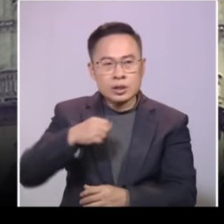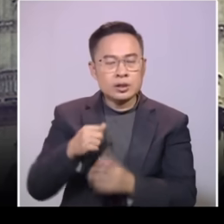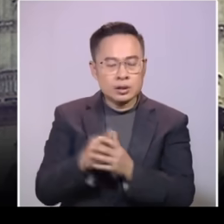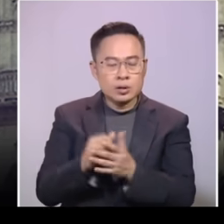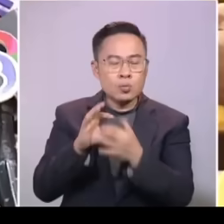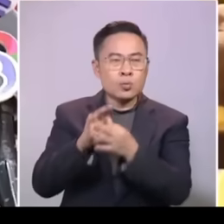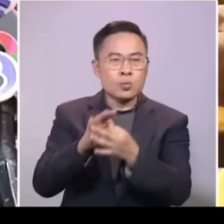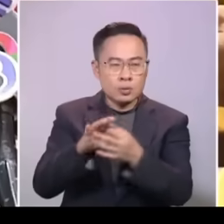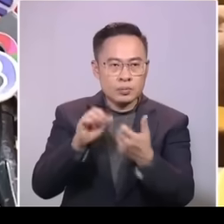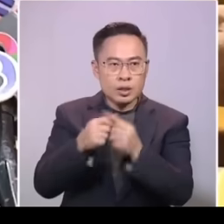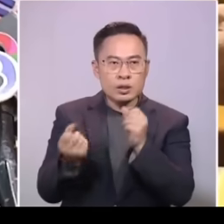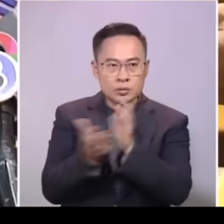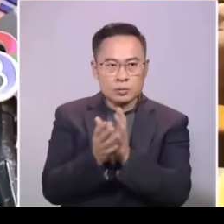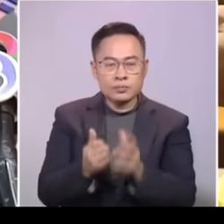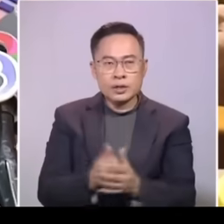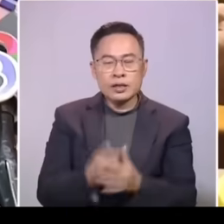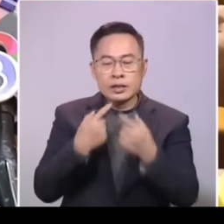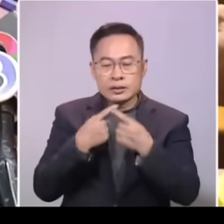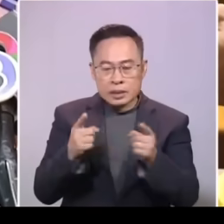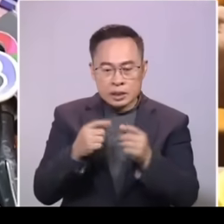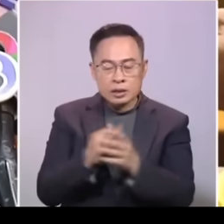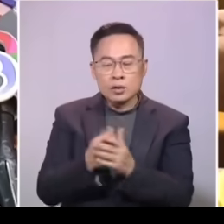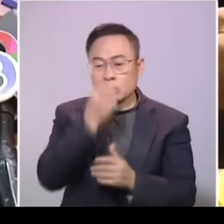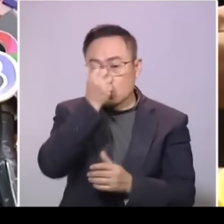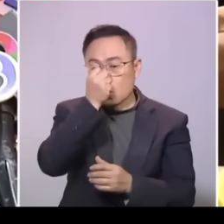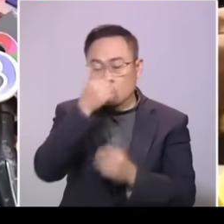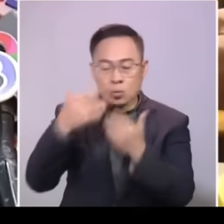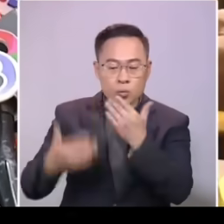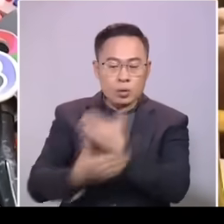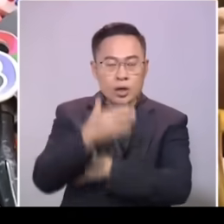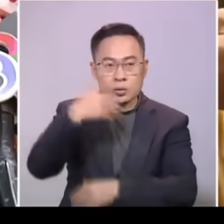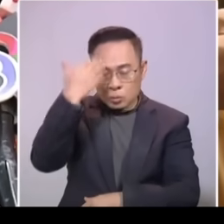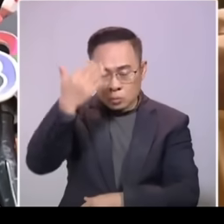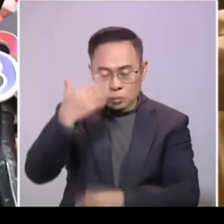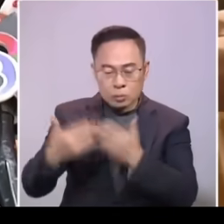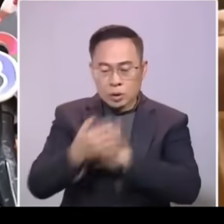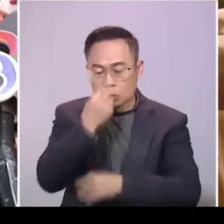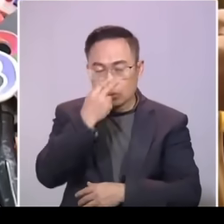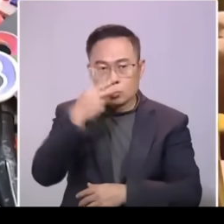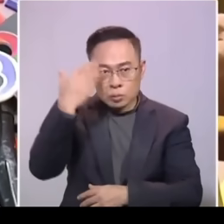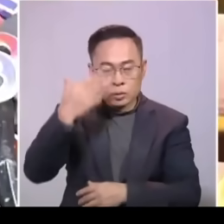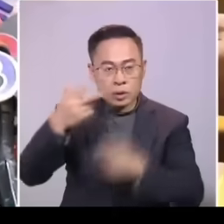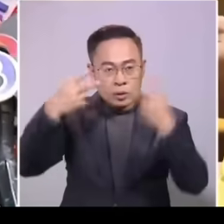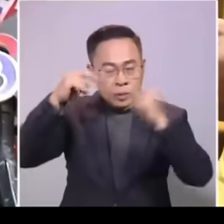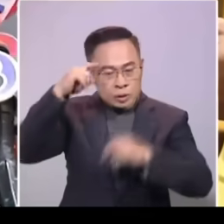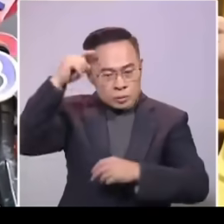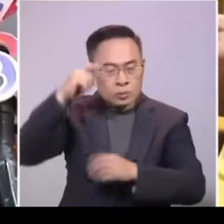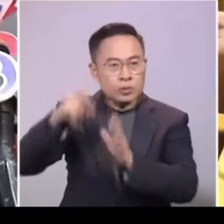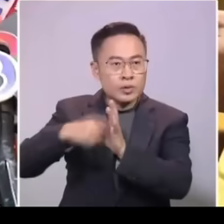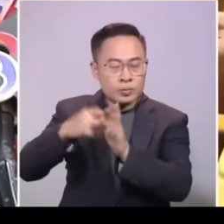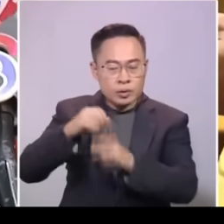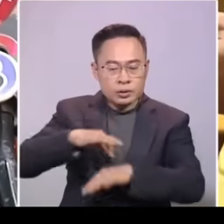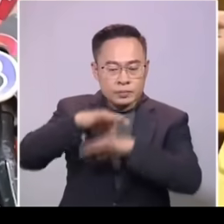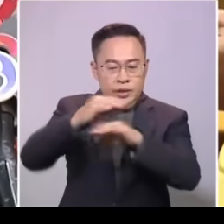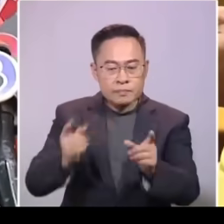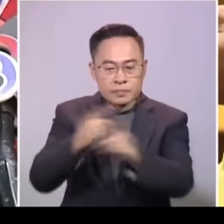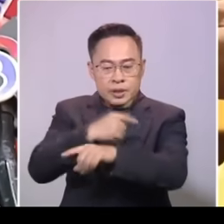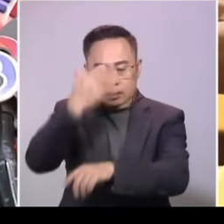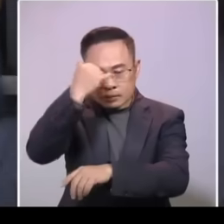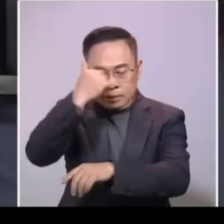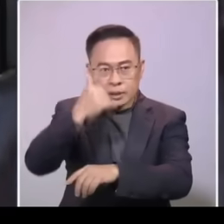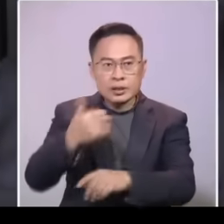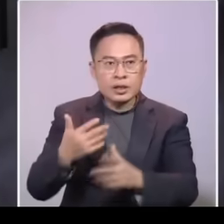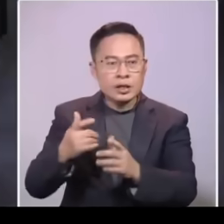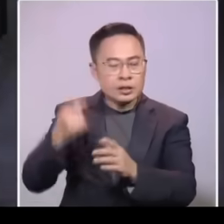กังวลแต่มองว่ายังไงก็ต้องให้โอกาสแล้วก็เวลาเพราะเชื่อว่านายกรัฐมนตรีเองก็คงจะมีเหตุผลแล้วก็มีการเตรียม